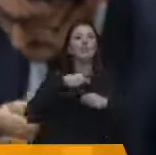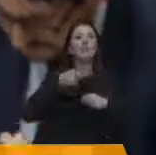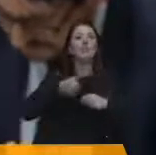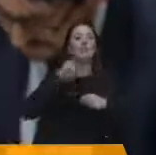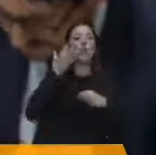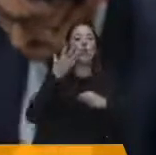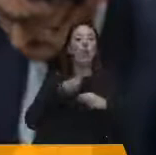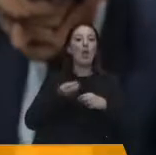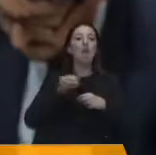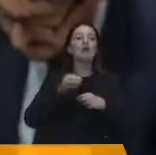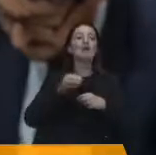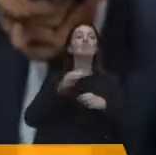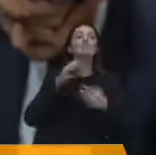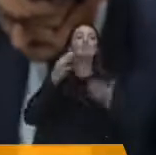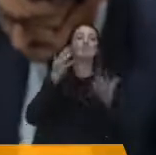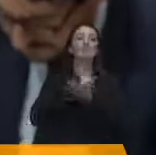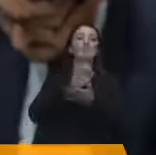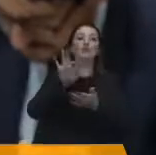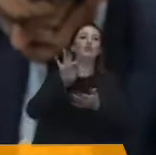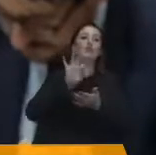olarak seçmiştir.